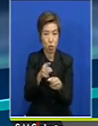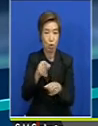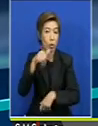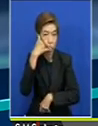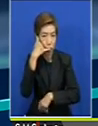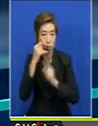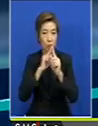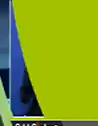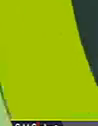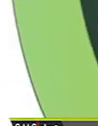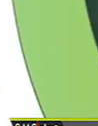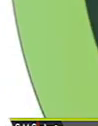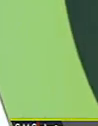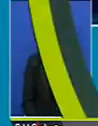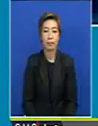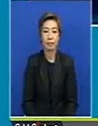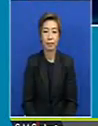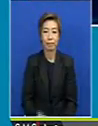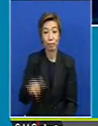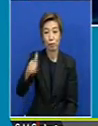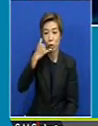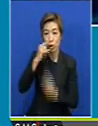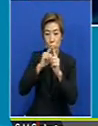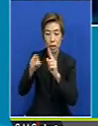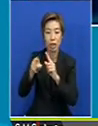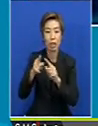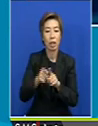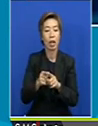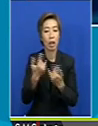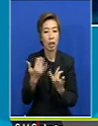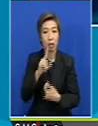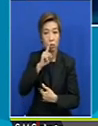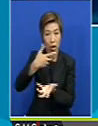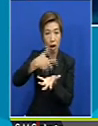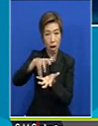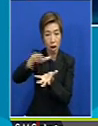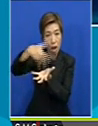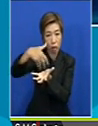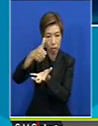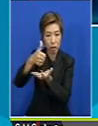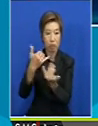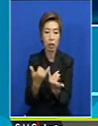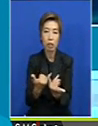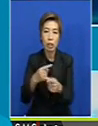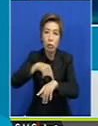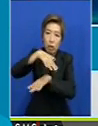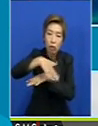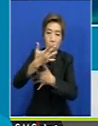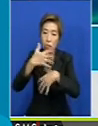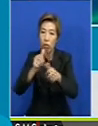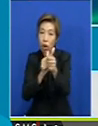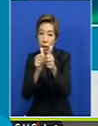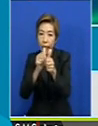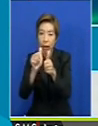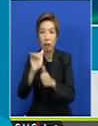นี้อยู่ในสายกับเราแล้วสวัสดีครับ สวัสดีครับ ครับคุณกิติครับพูดถึงบรรยากาศตอนนี้ก่อนเกมการแข่งขันเป็นยังไงบ้